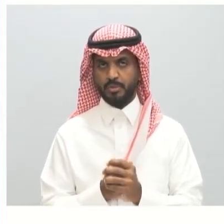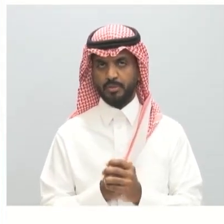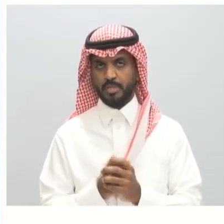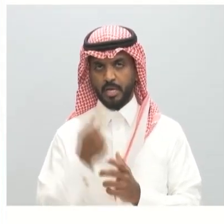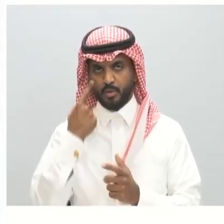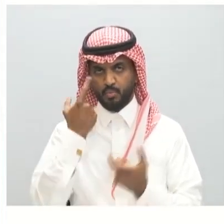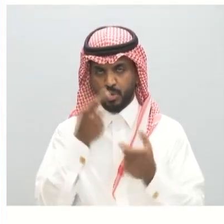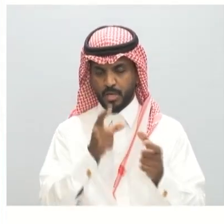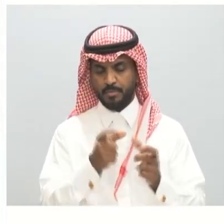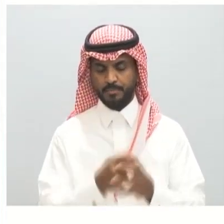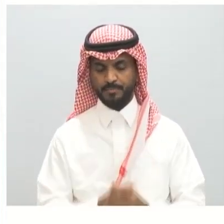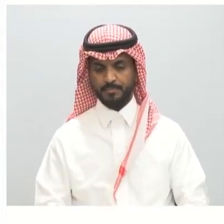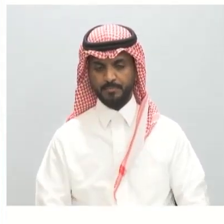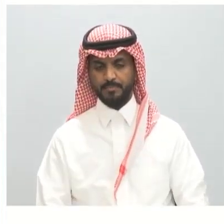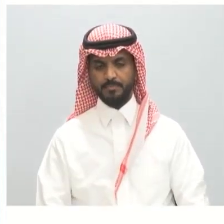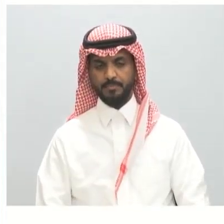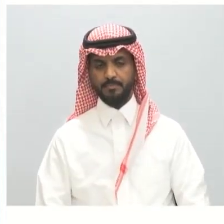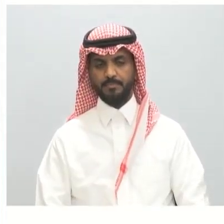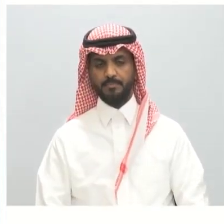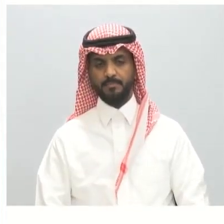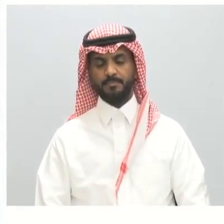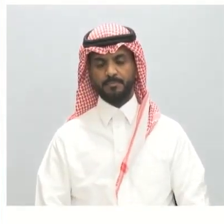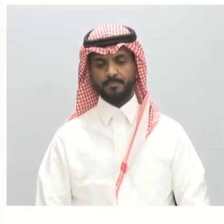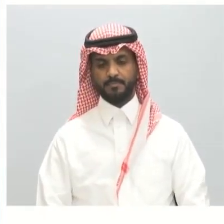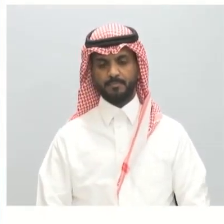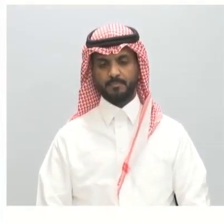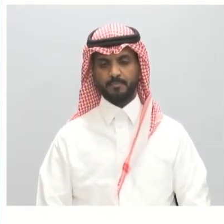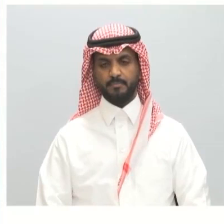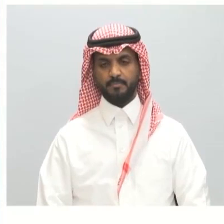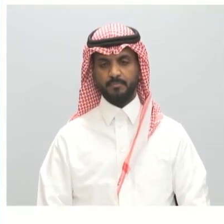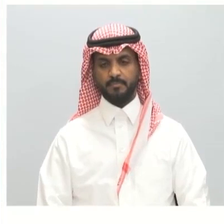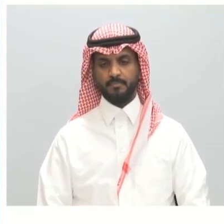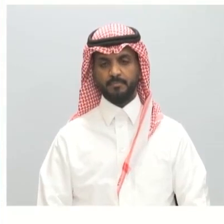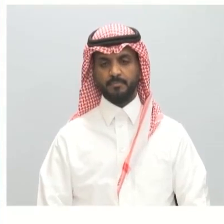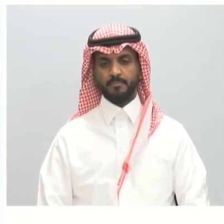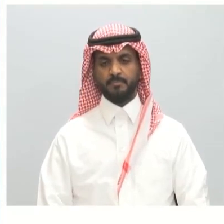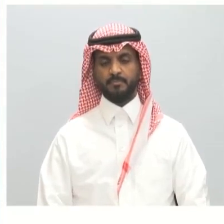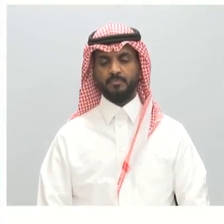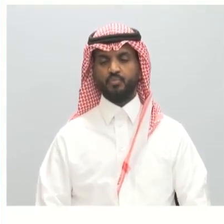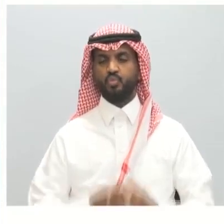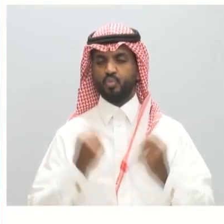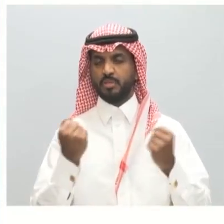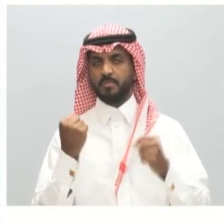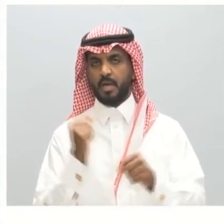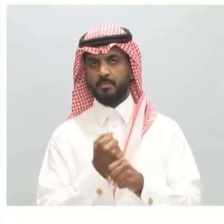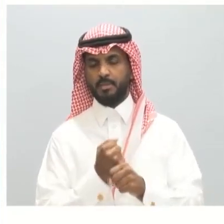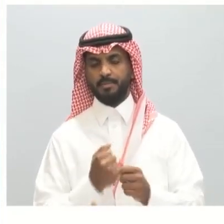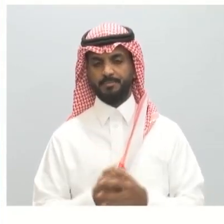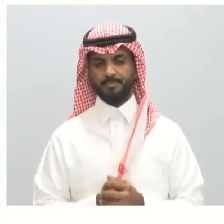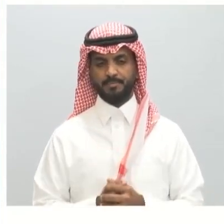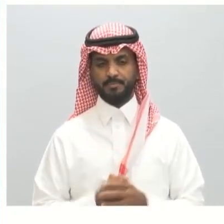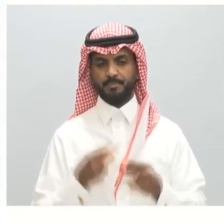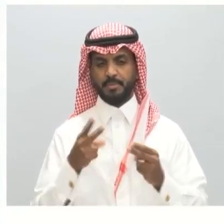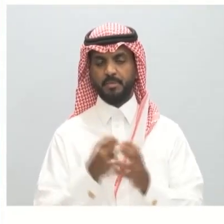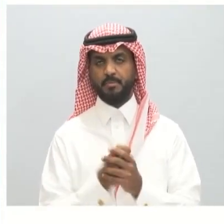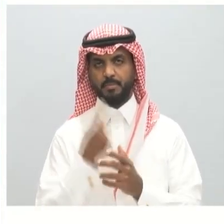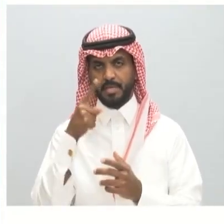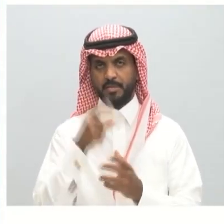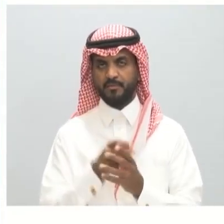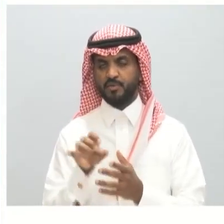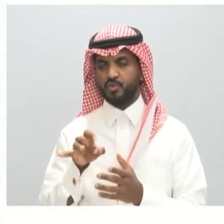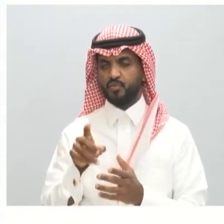المراقبه كما تشاهد في الصوره امامك تطبيق عملي على ذلك بعد فتح بيئه فيكس كود